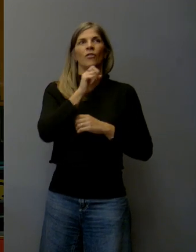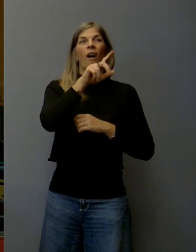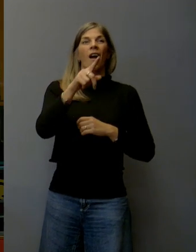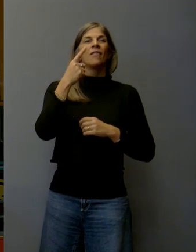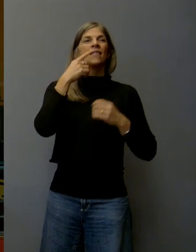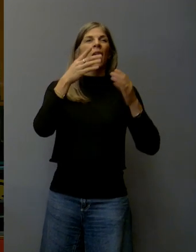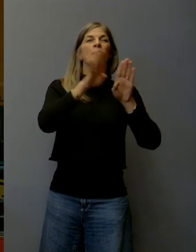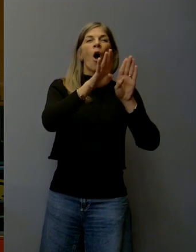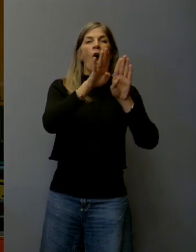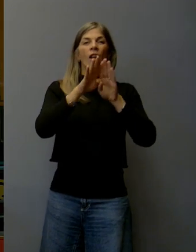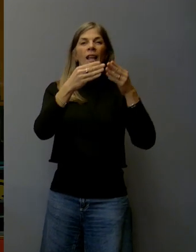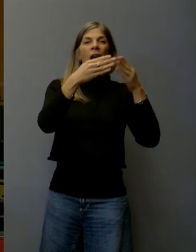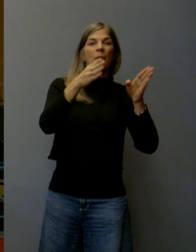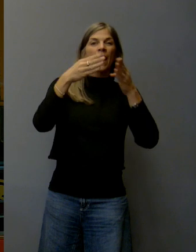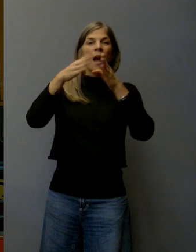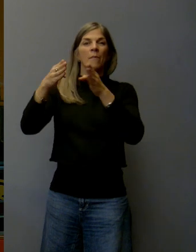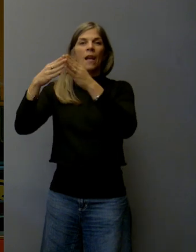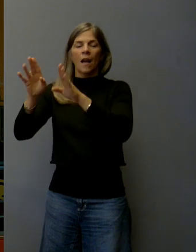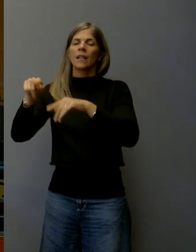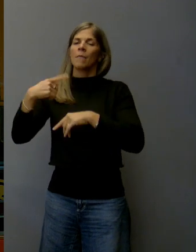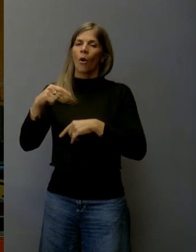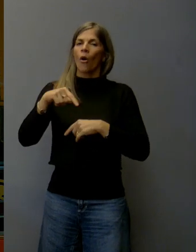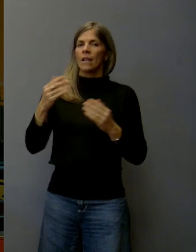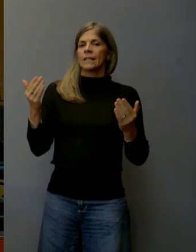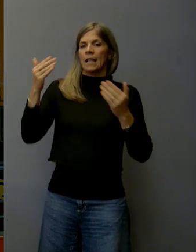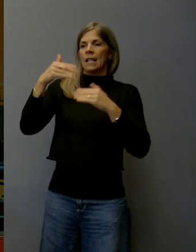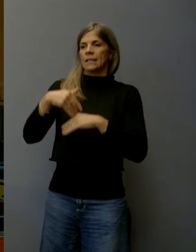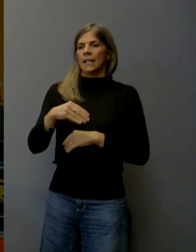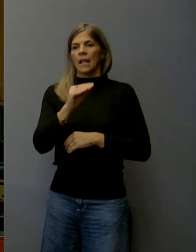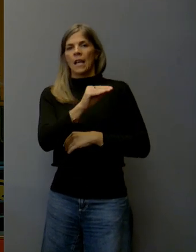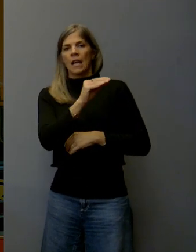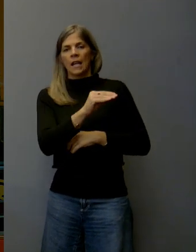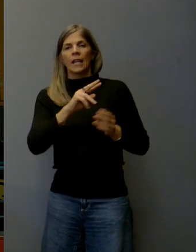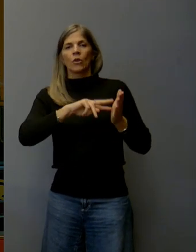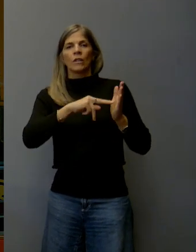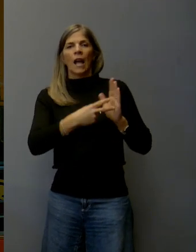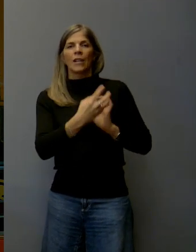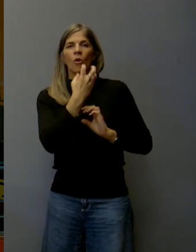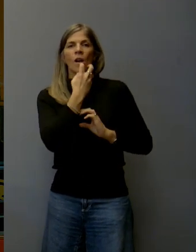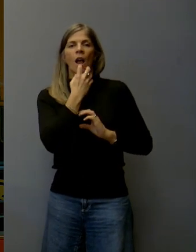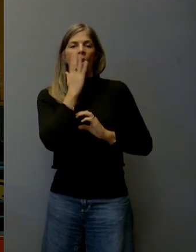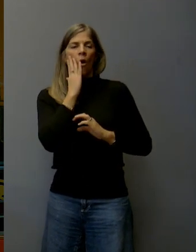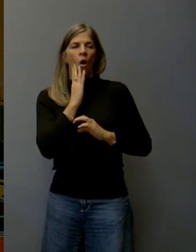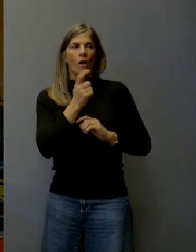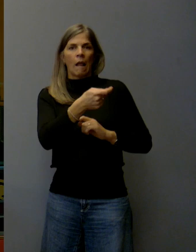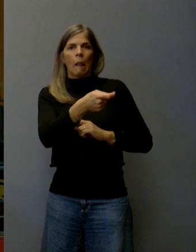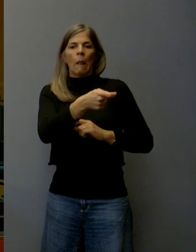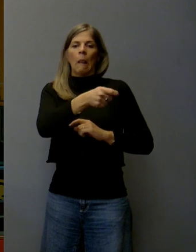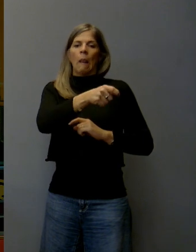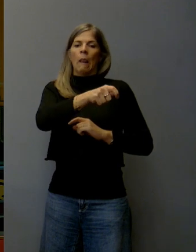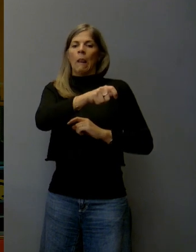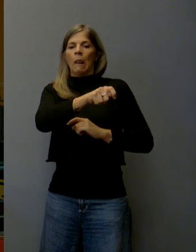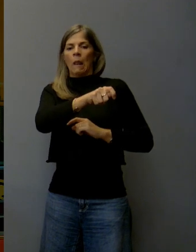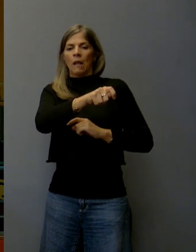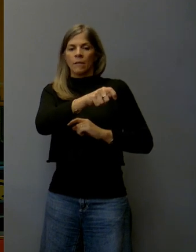di arieggiare e poi sarà mia cura stasera chiedere ai tecnici del calore se riusciamo a trovare un compromesso